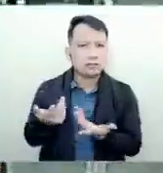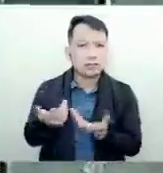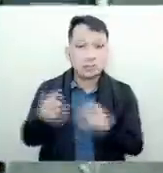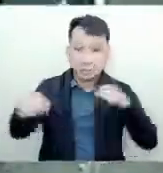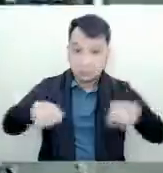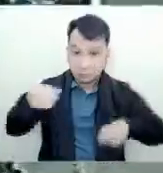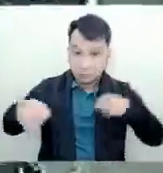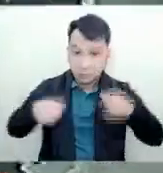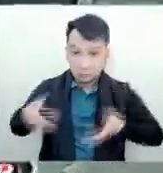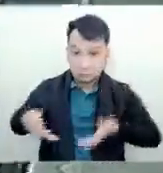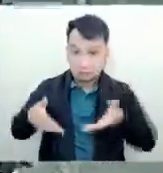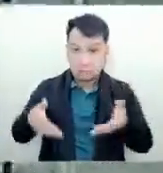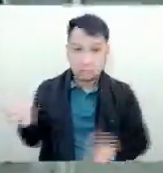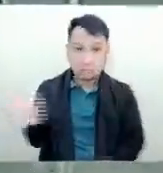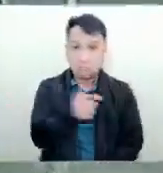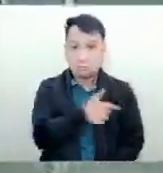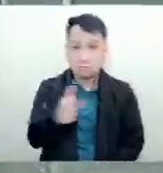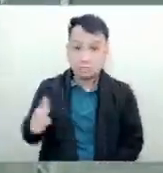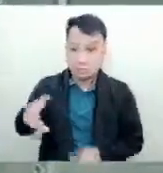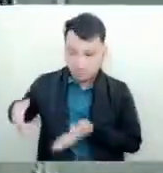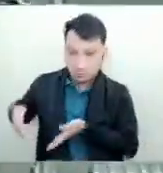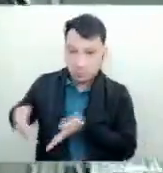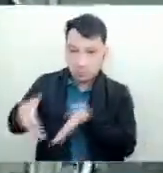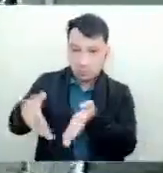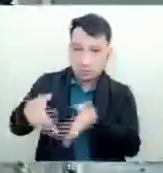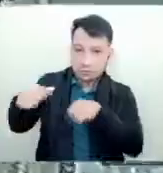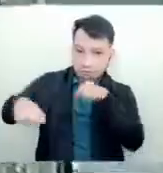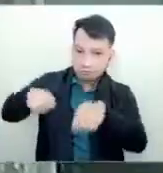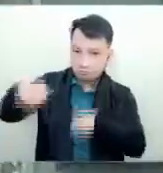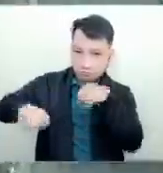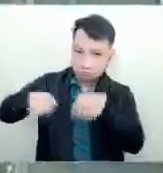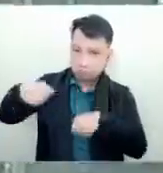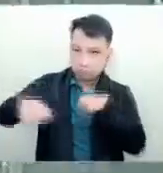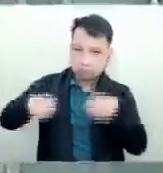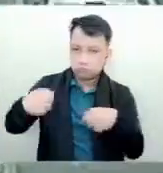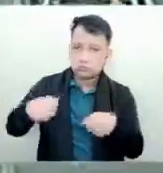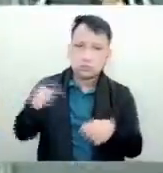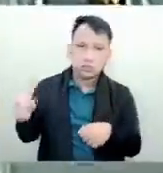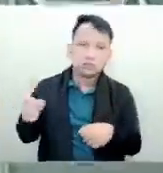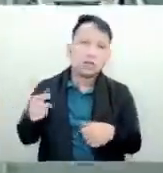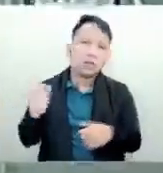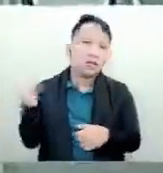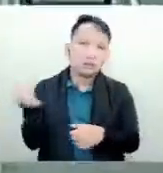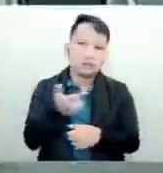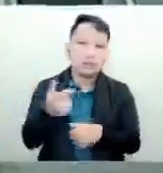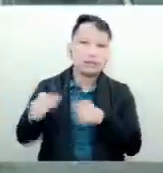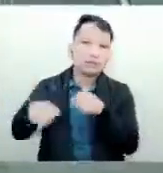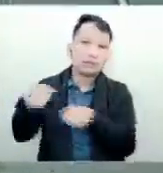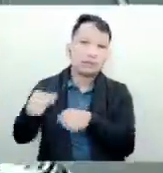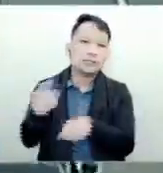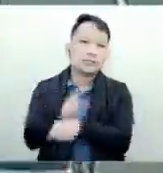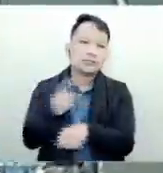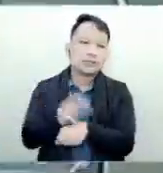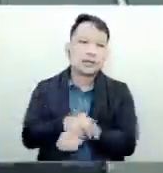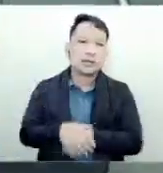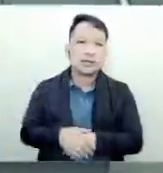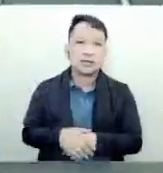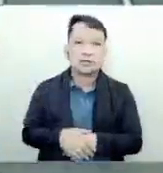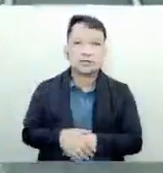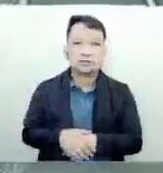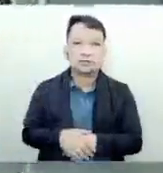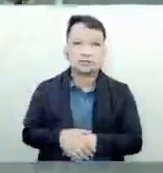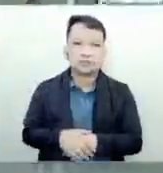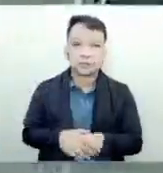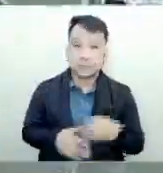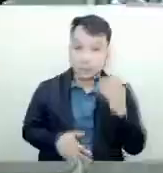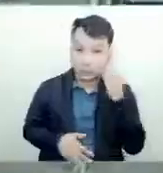lanes both sides dahil doon dumadaan ang mga kababayan nating nakabisikleta. Samantala, Marga,